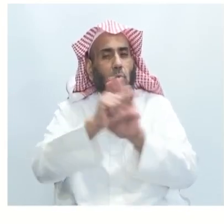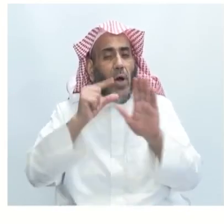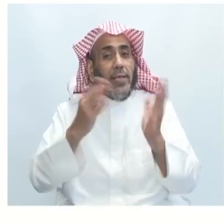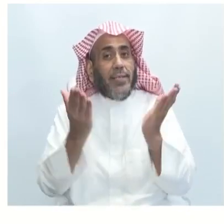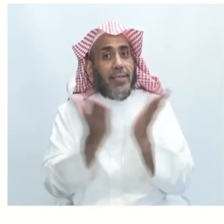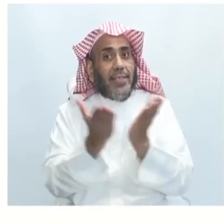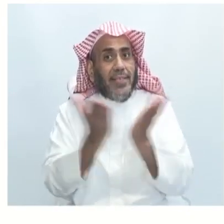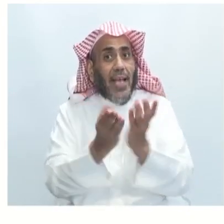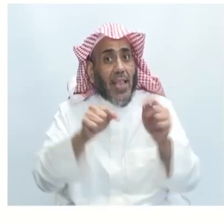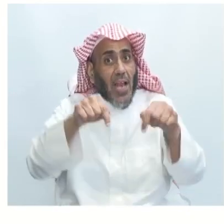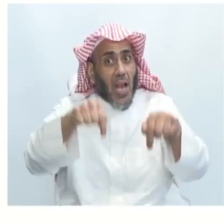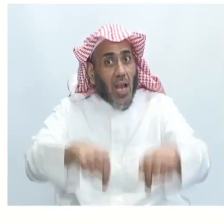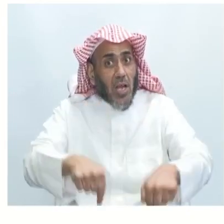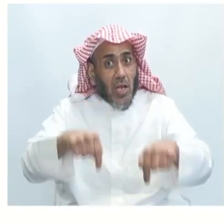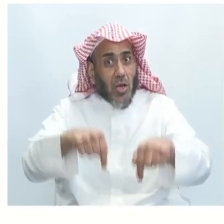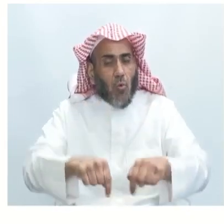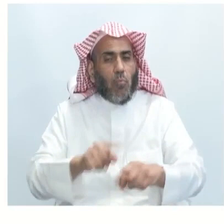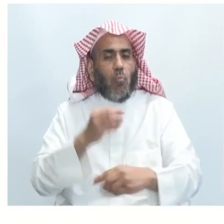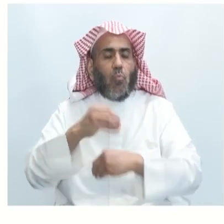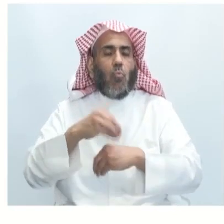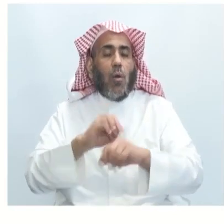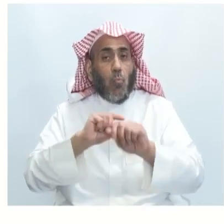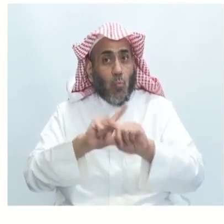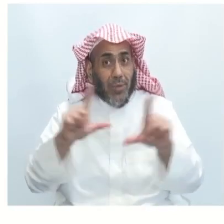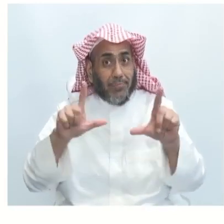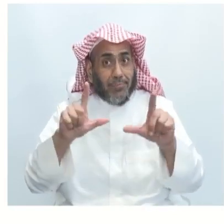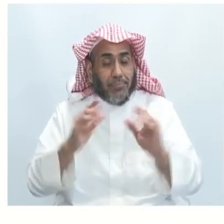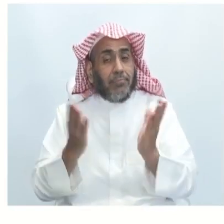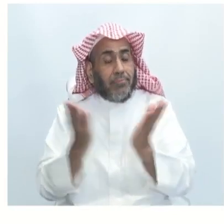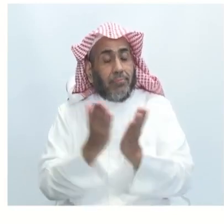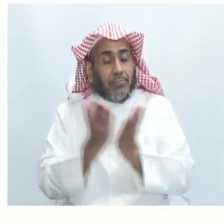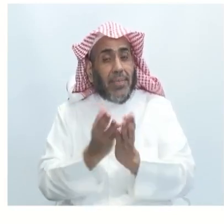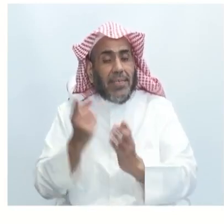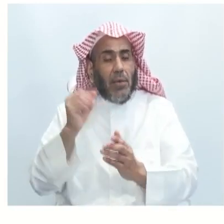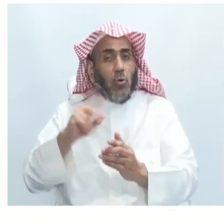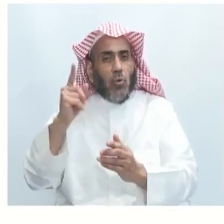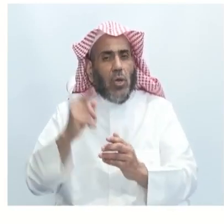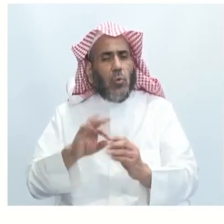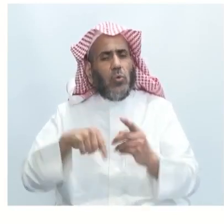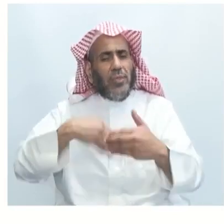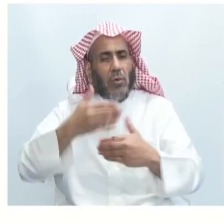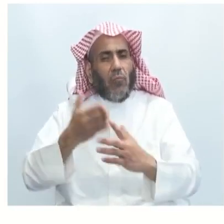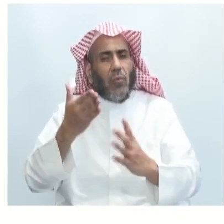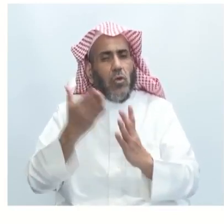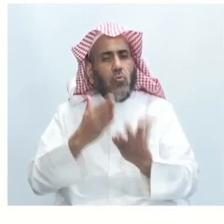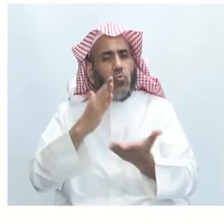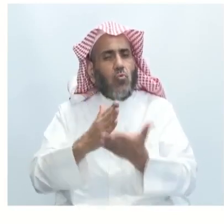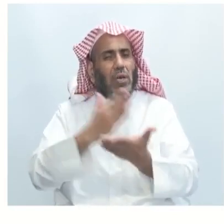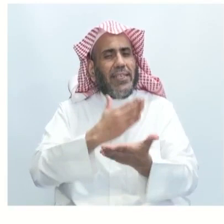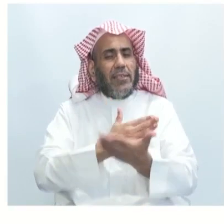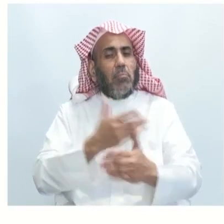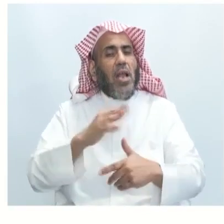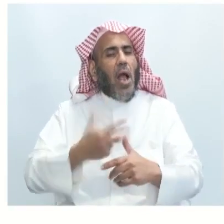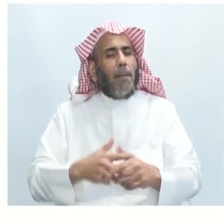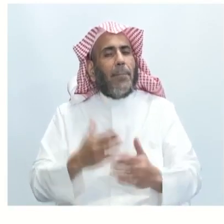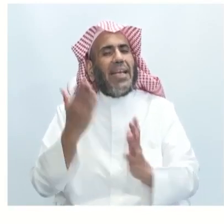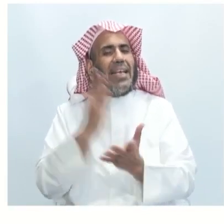درسنا لهذا اليوم درسنا باذن الله سوف يجزا ويقسم الى قسمين